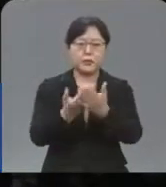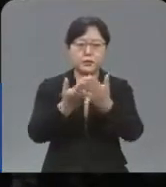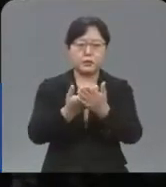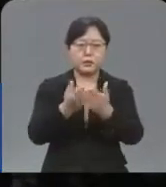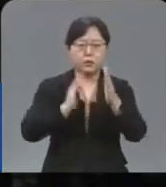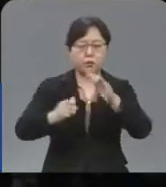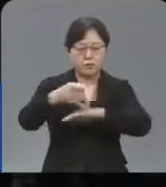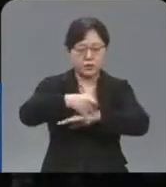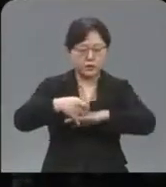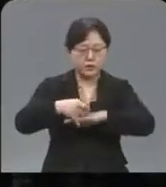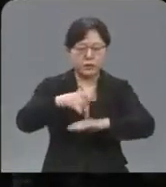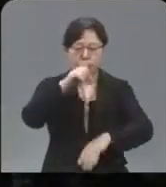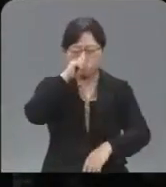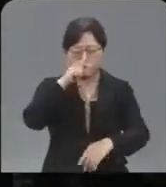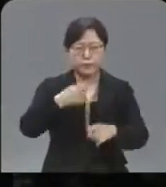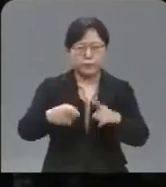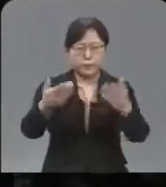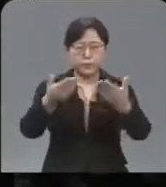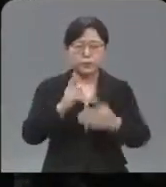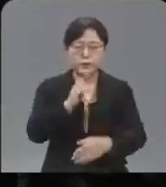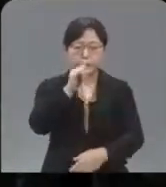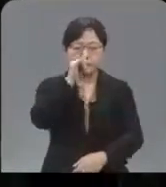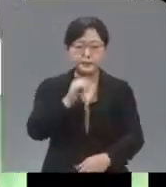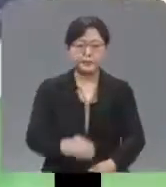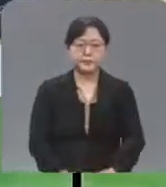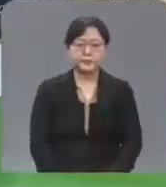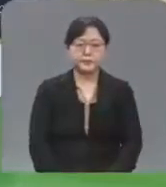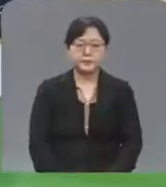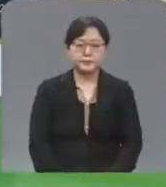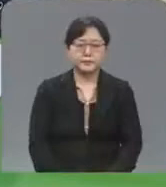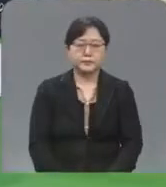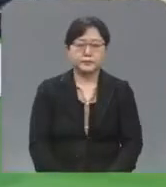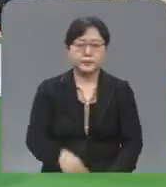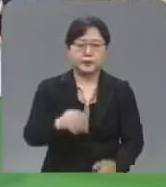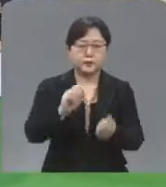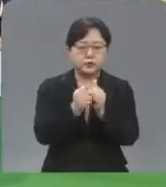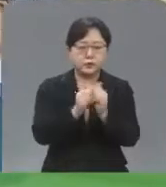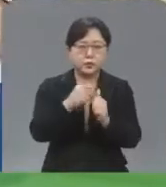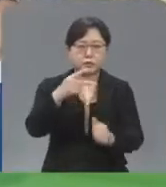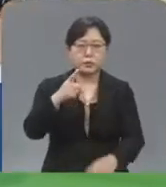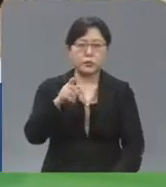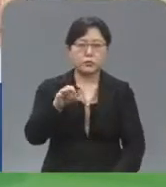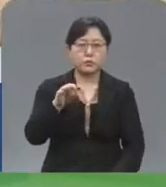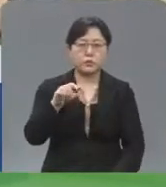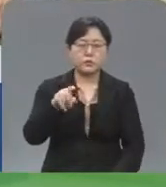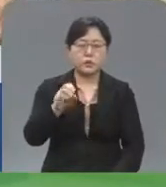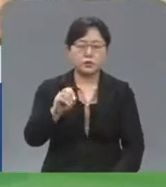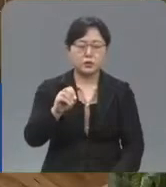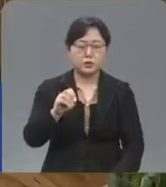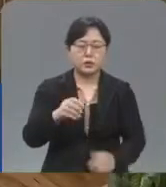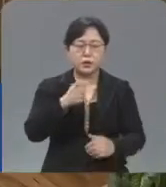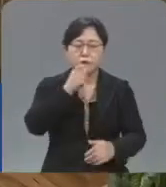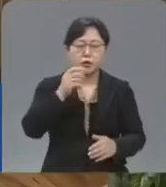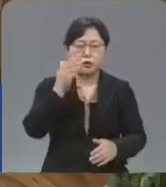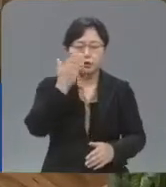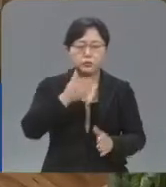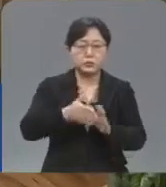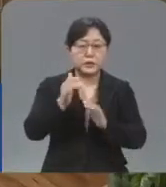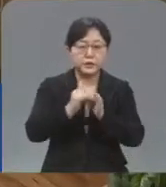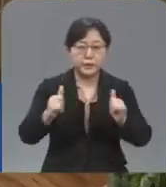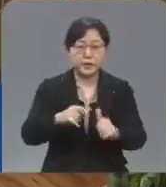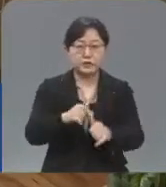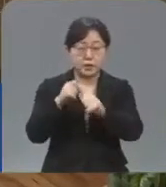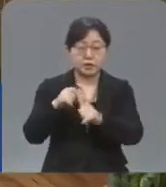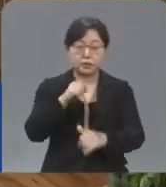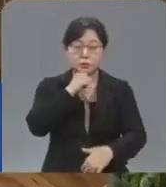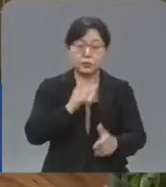모델을 구축해 높은 점수를 받았다고 밝혔습니다. 주식회사 동성케미컬이 여수시민 채용 가점제를 시행하기로